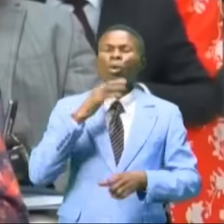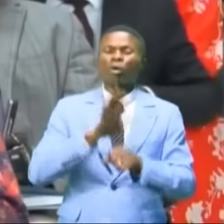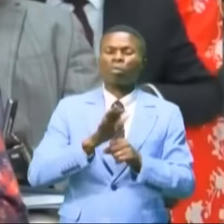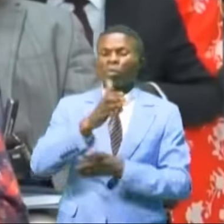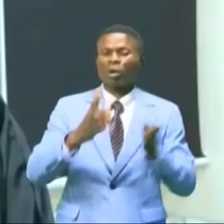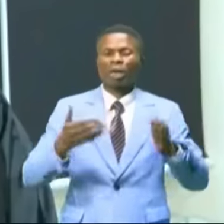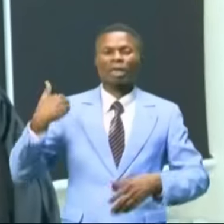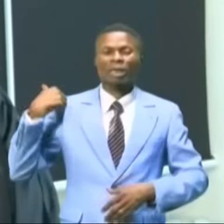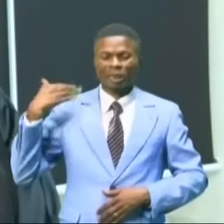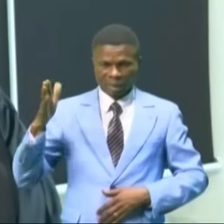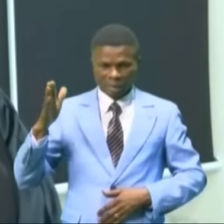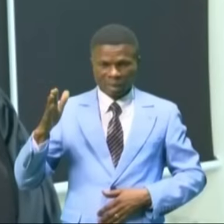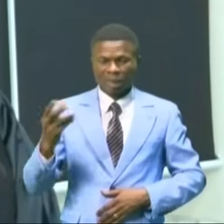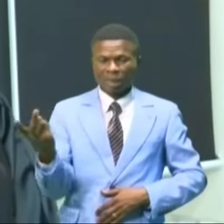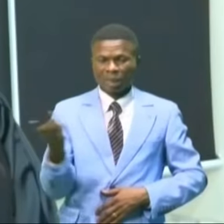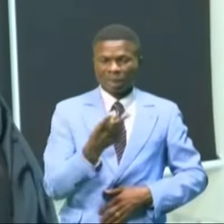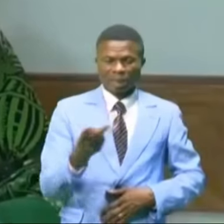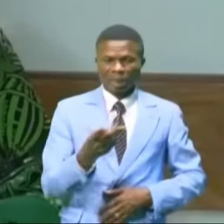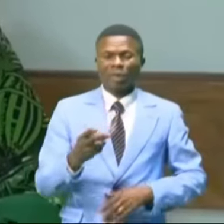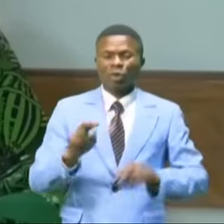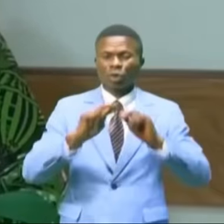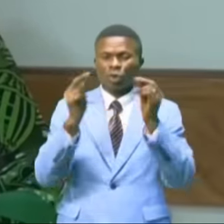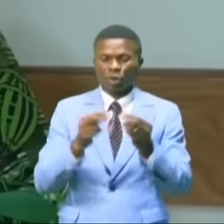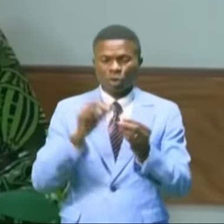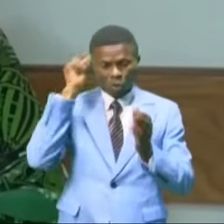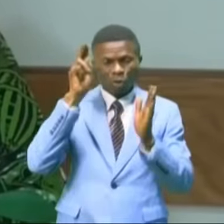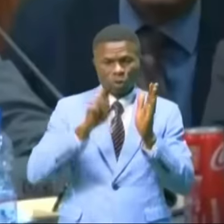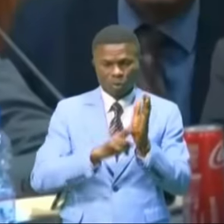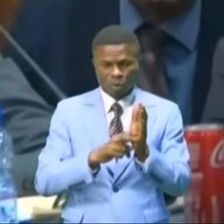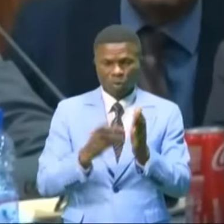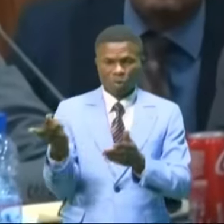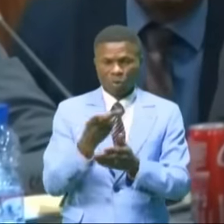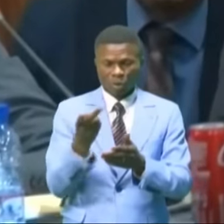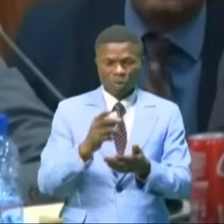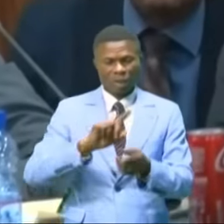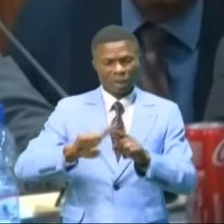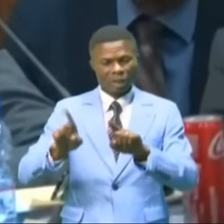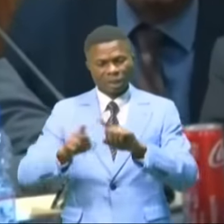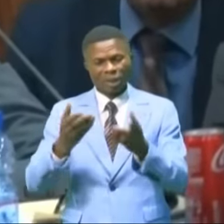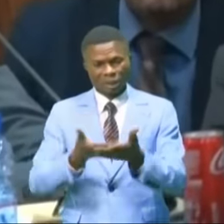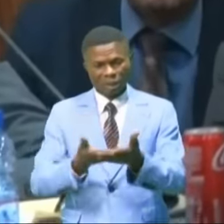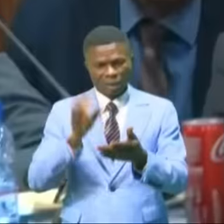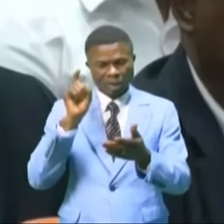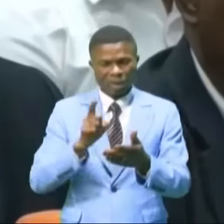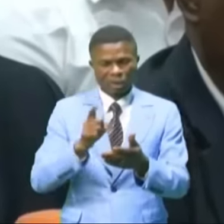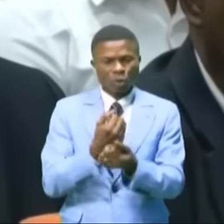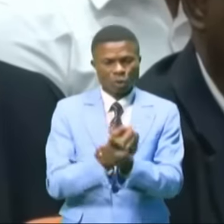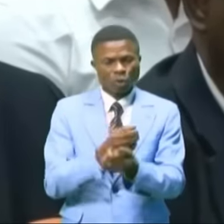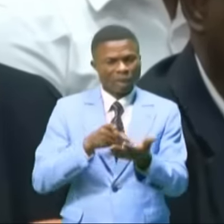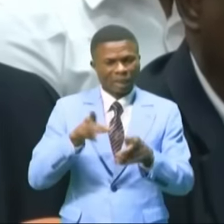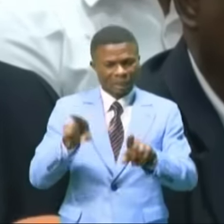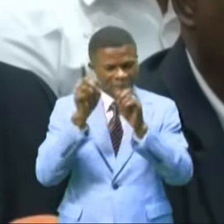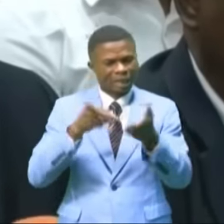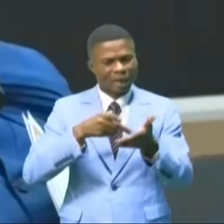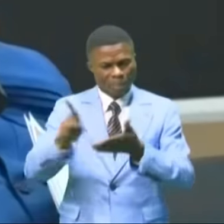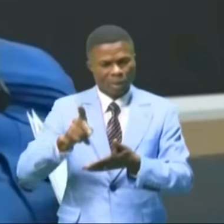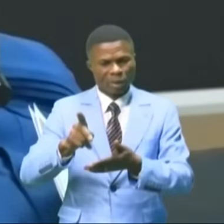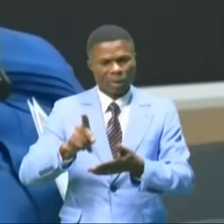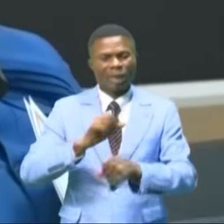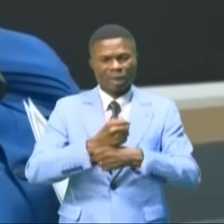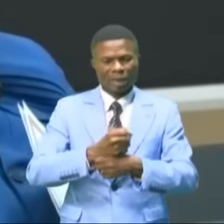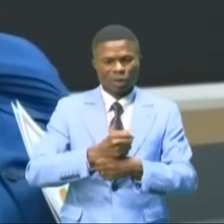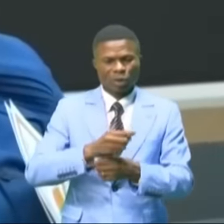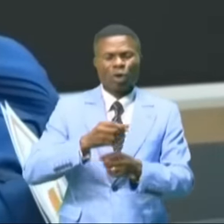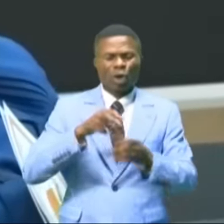Les dettes croisées entre les régies financières et le gouvernement et vice-versa doivent être apurées. C'est ce qui va permettre la